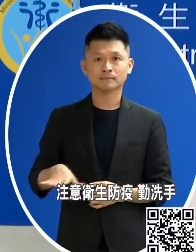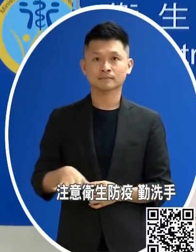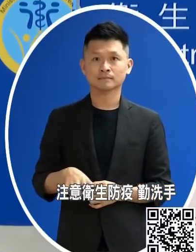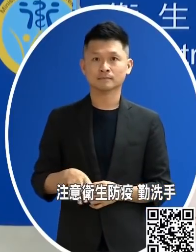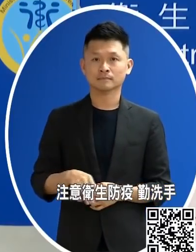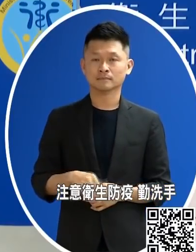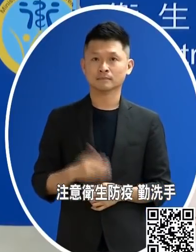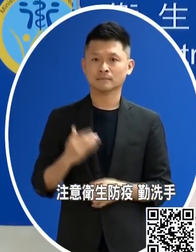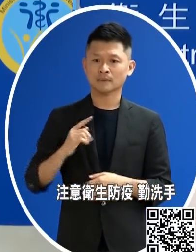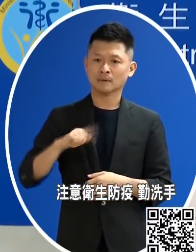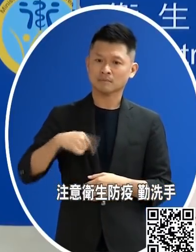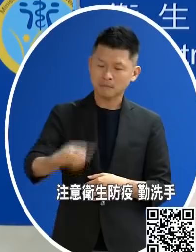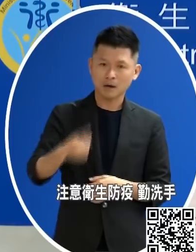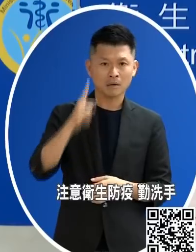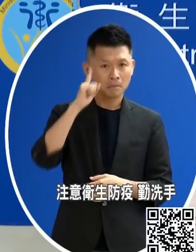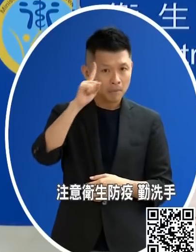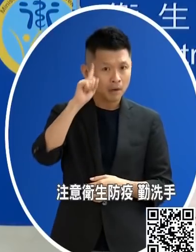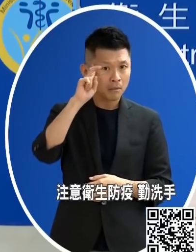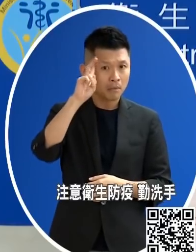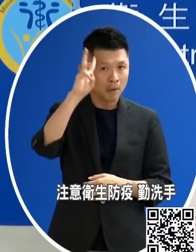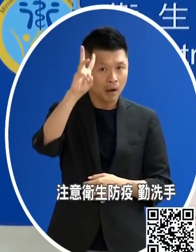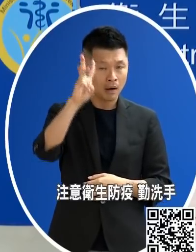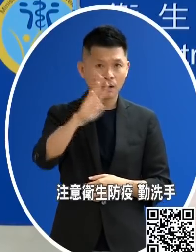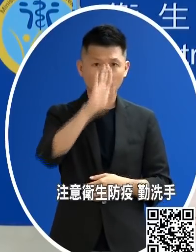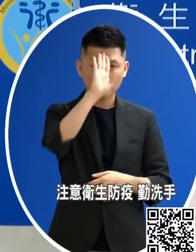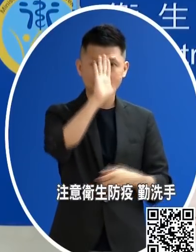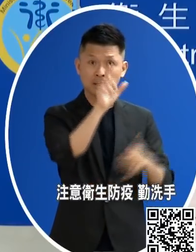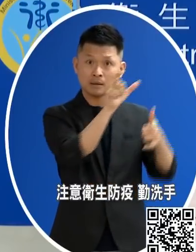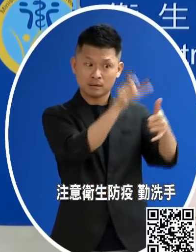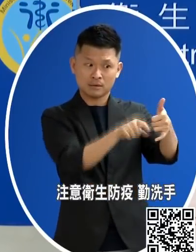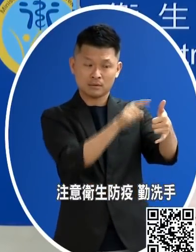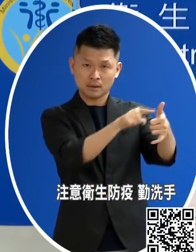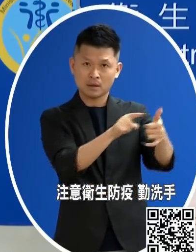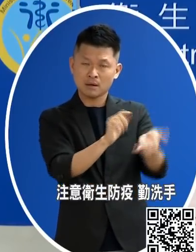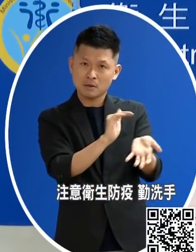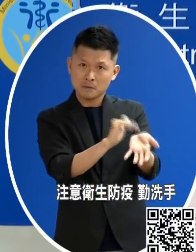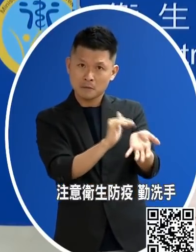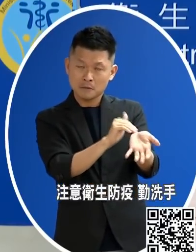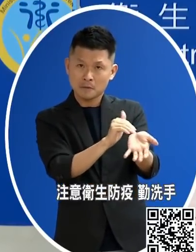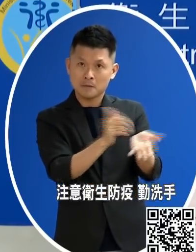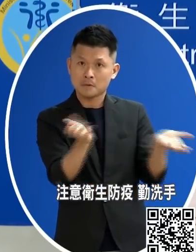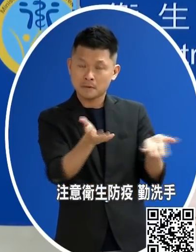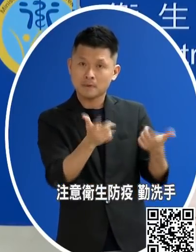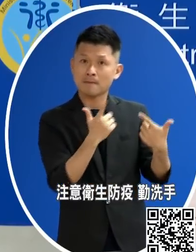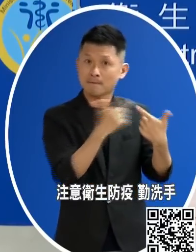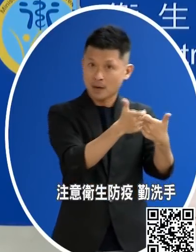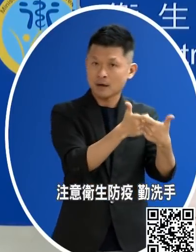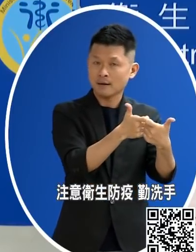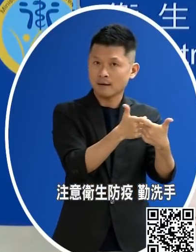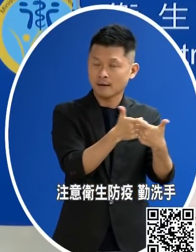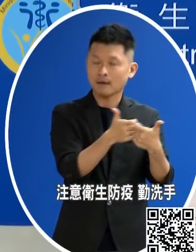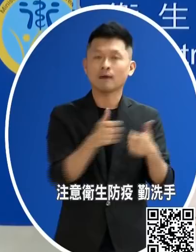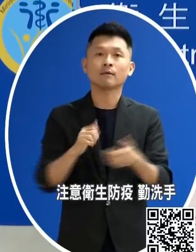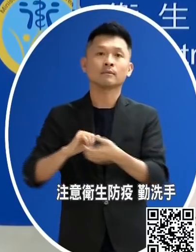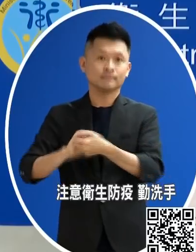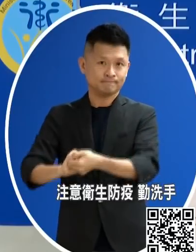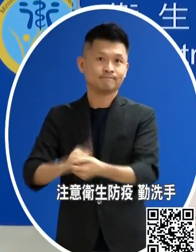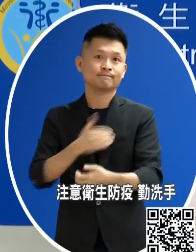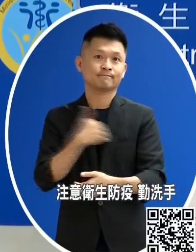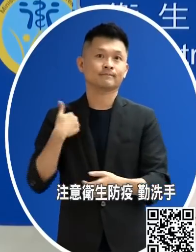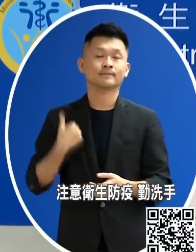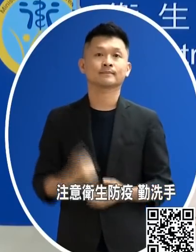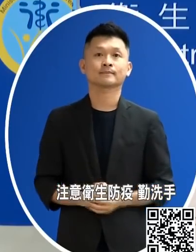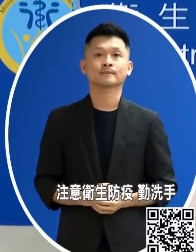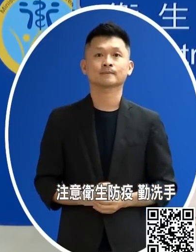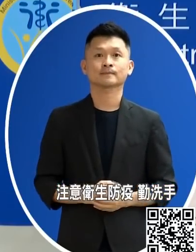个时候我接下来几天怎么样帮病人做最好的一个处置哈。那在这过程里面，我们也